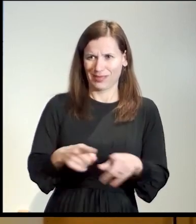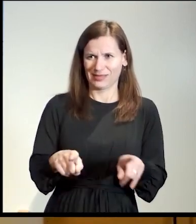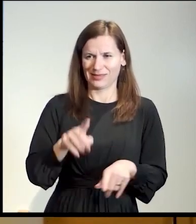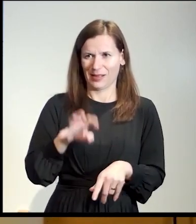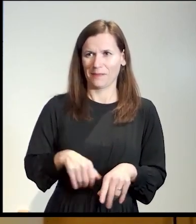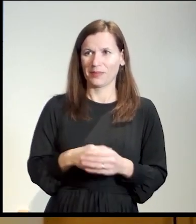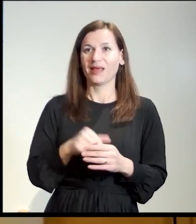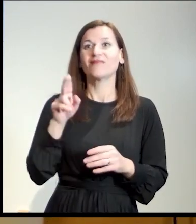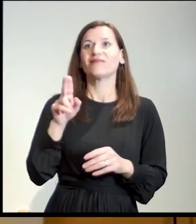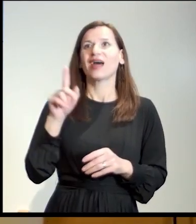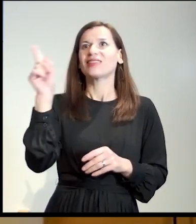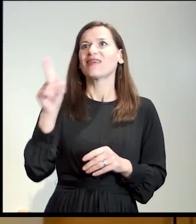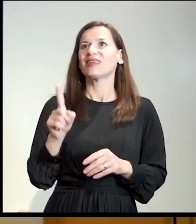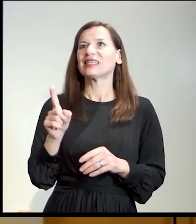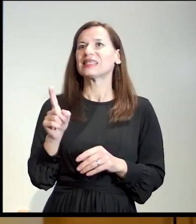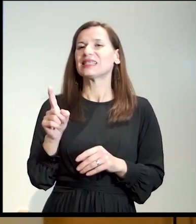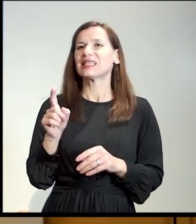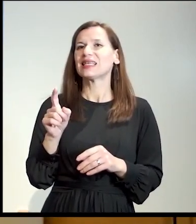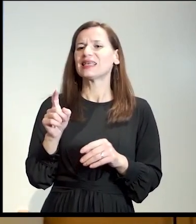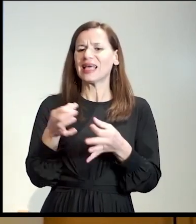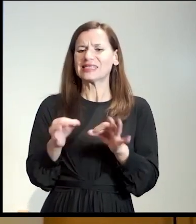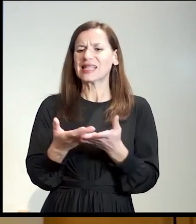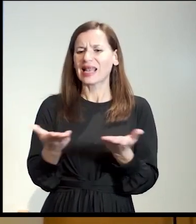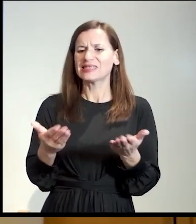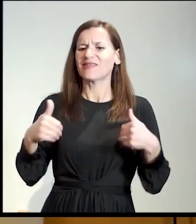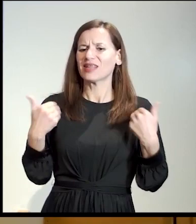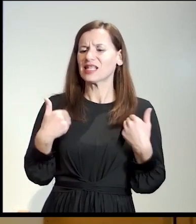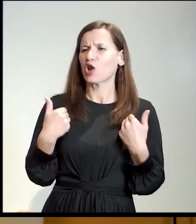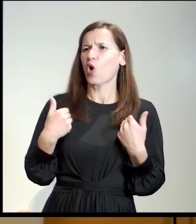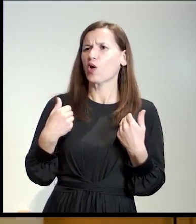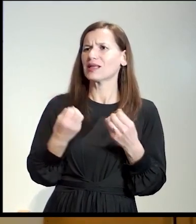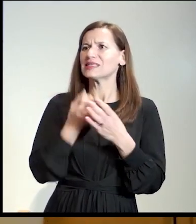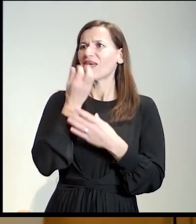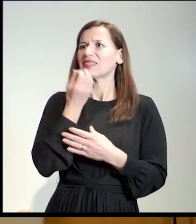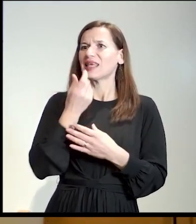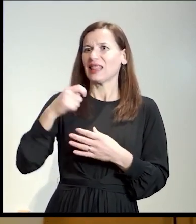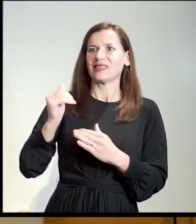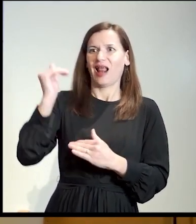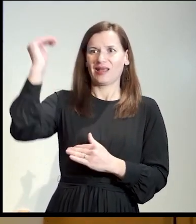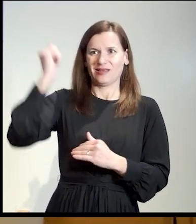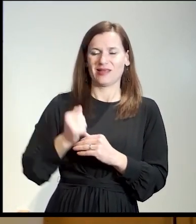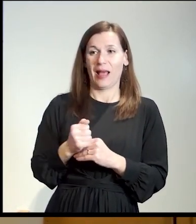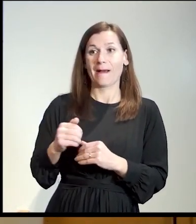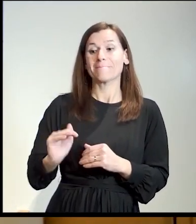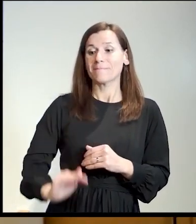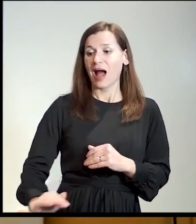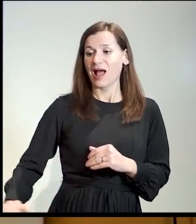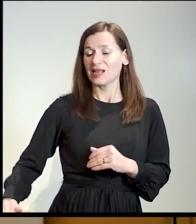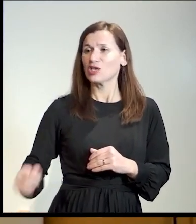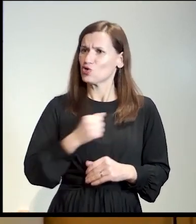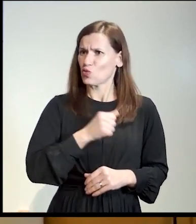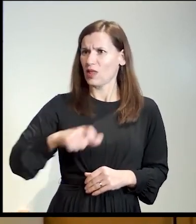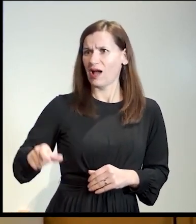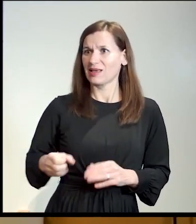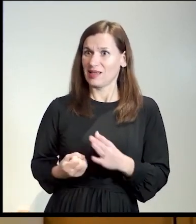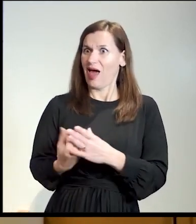V nevihtni celici veselo cveti draginja. Mali junaki rastejo s knjigo vsak